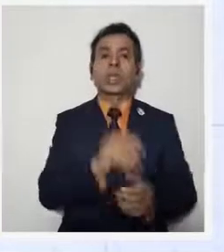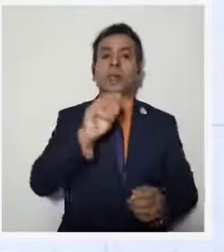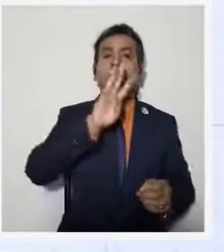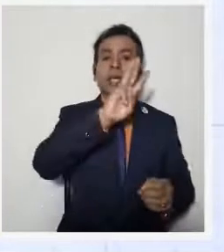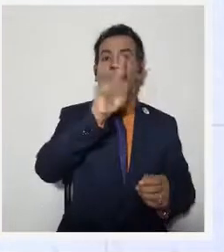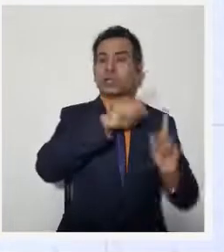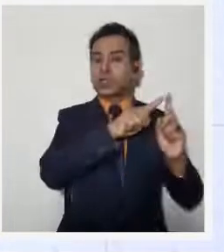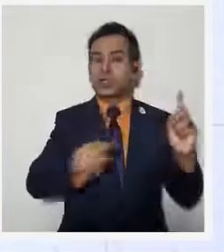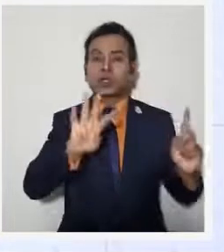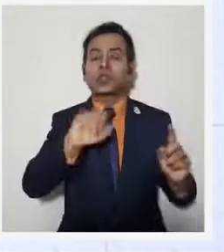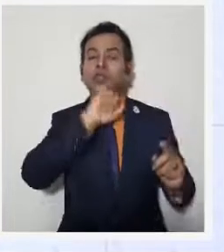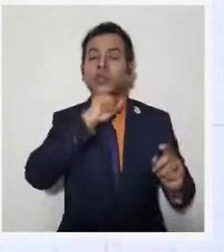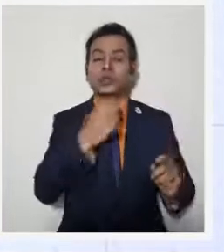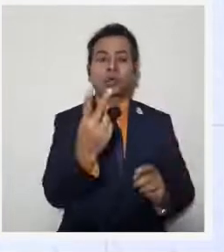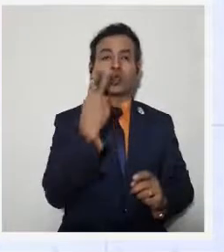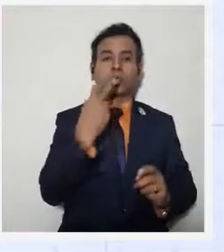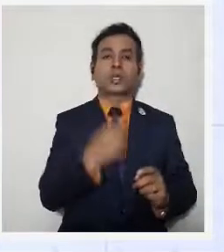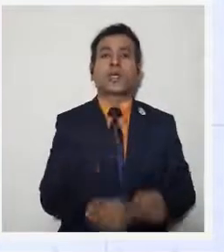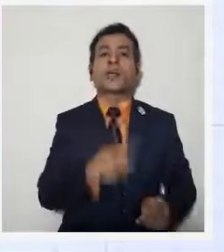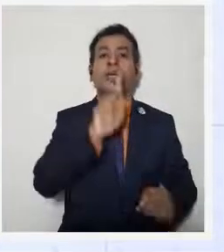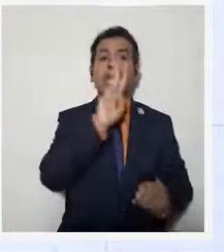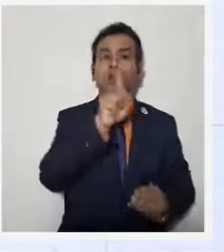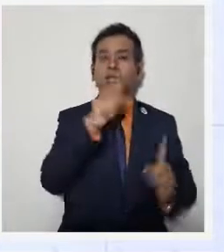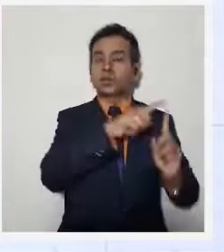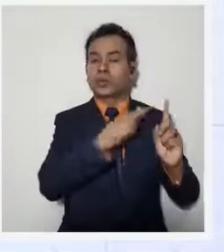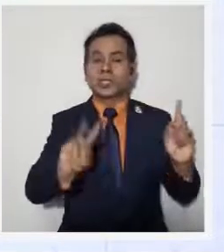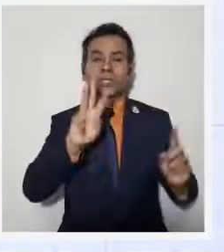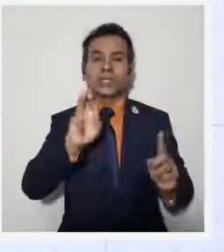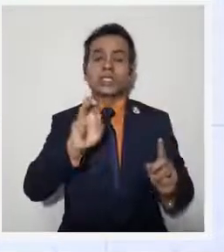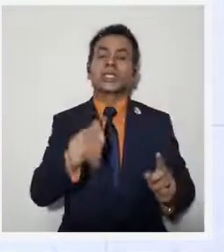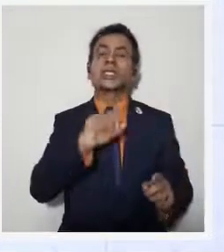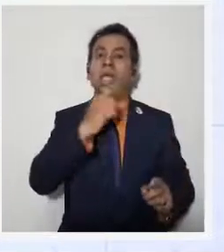51 থেকে 60 বছরের মধ্যে 4 জন, 41 থেকে 50 বছরে 2 জন,